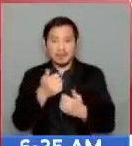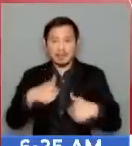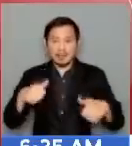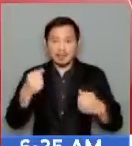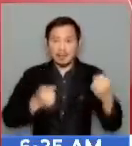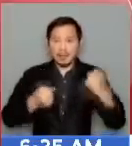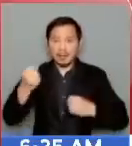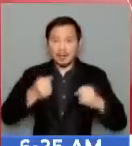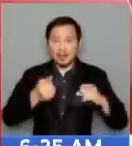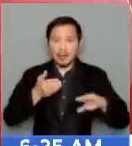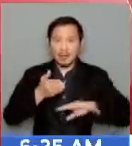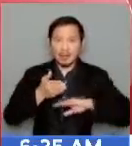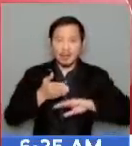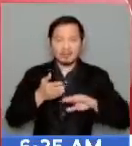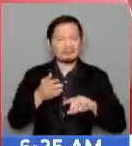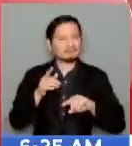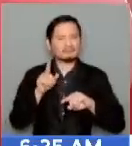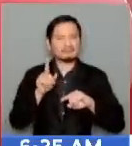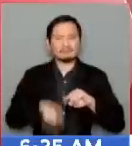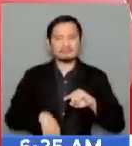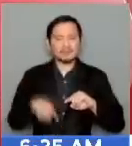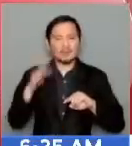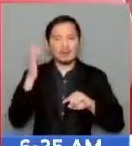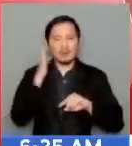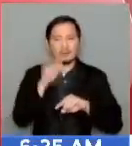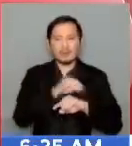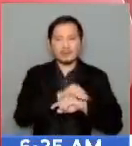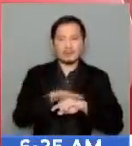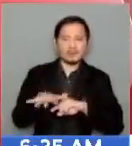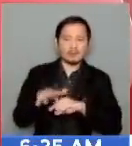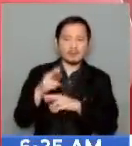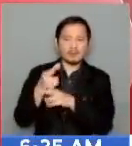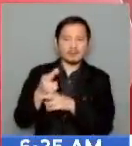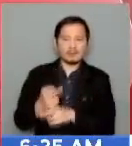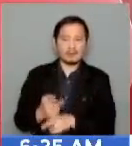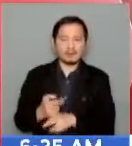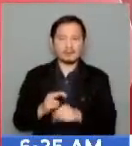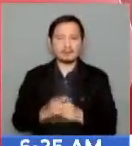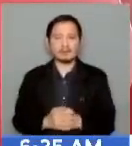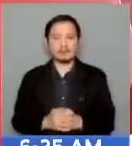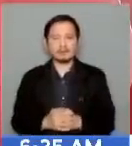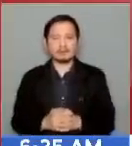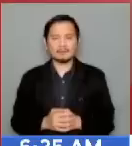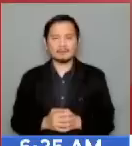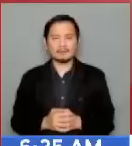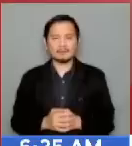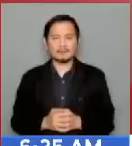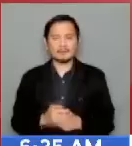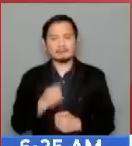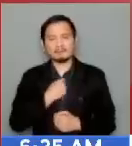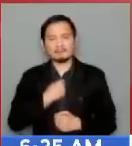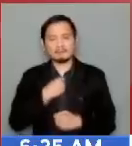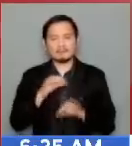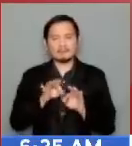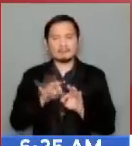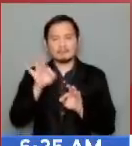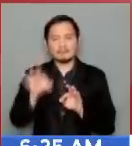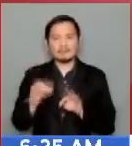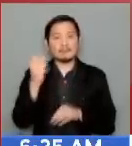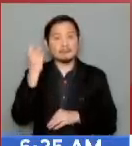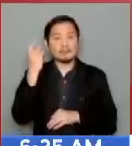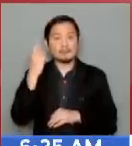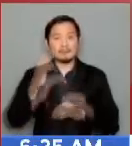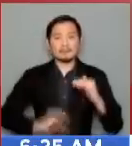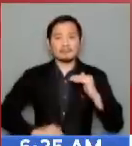pa na nasa tabi. Kaya po medyo matagal. Pero yung 30 days po maximum, kasama na po